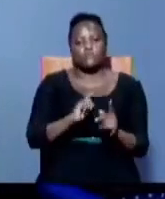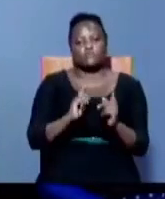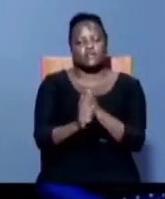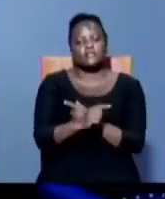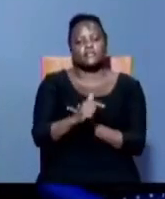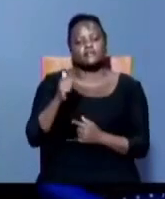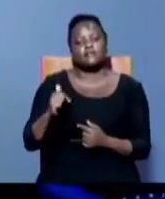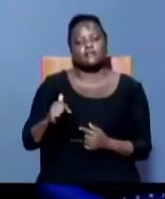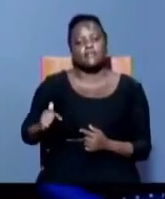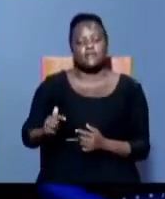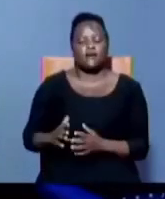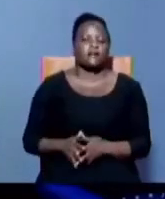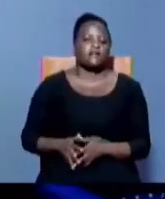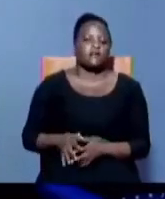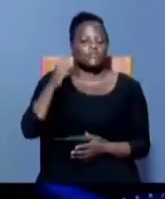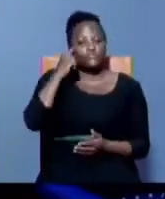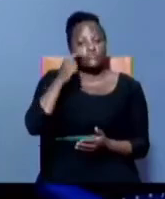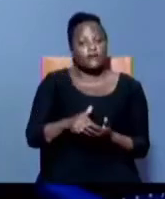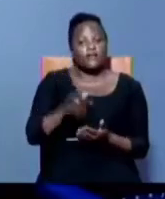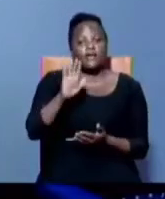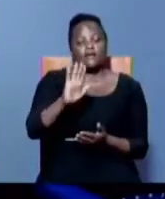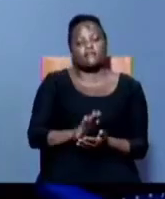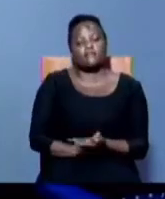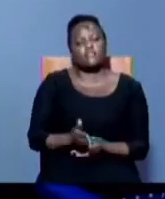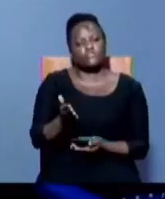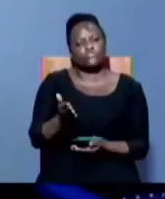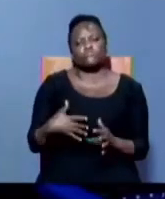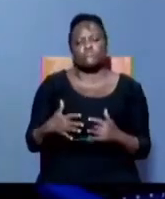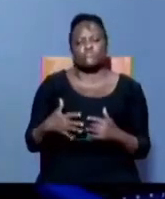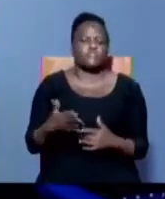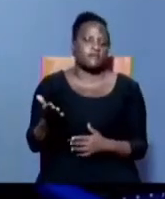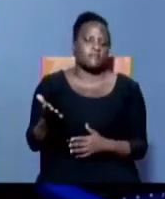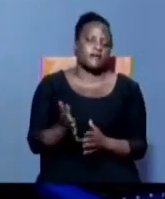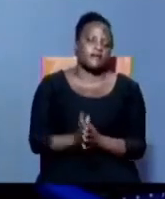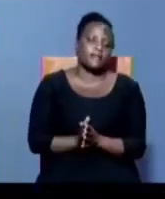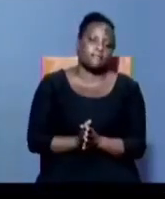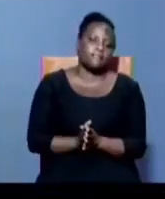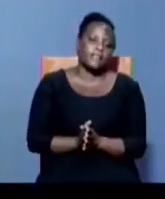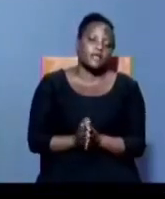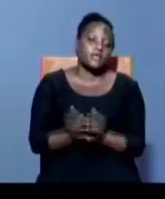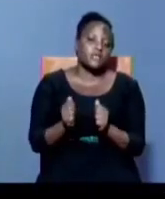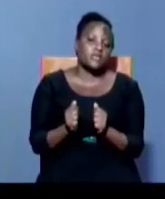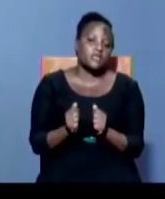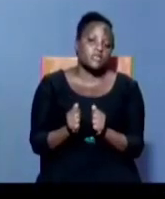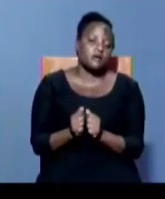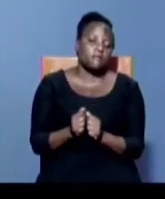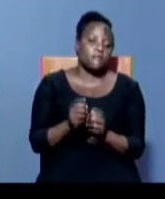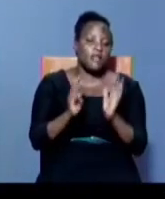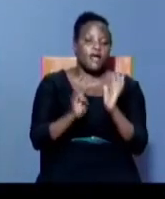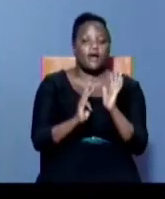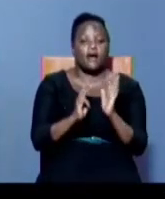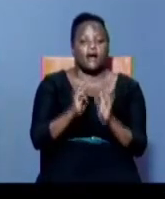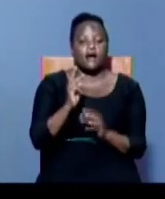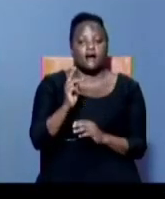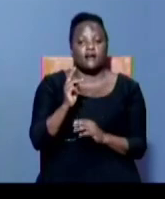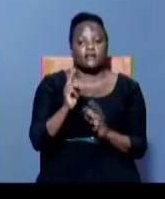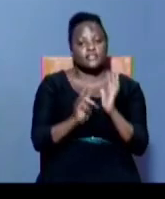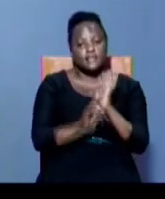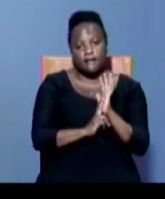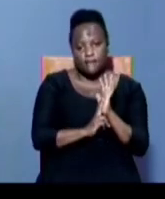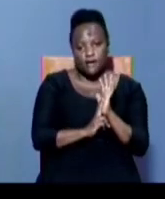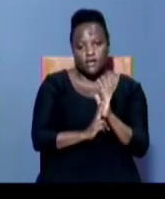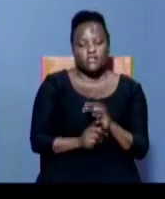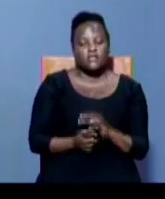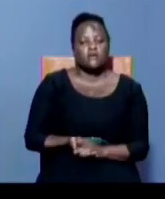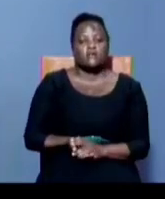maana yake hiyo. Na hicho ndicho alikuwa anafanya pale. Lakini jambo la nane, jambo la saba, ilikuwa